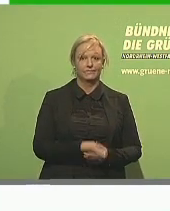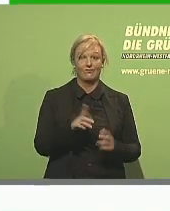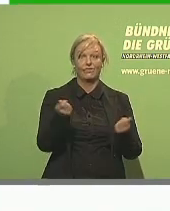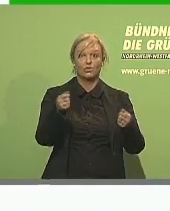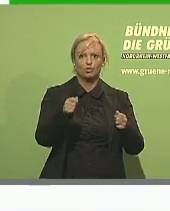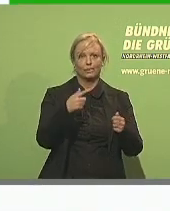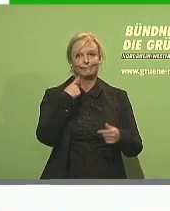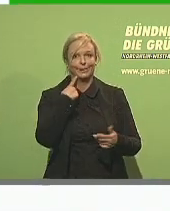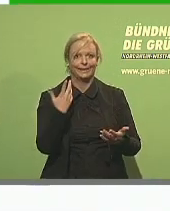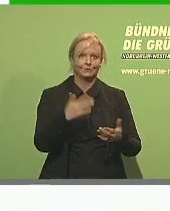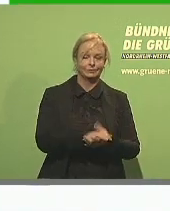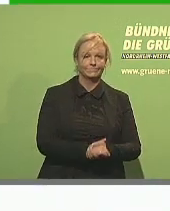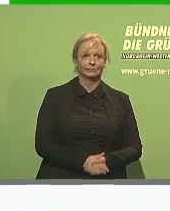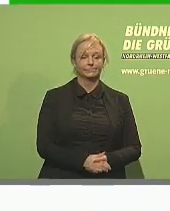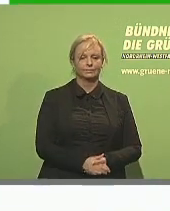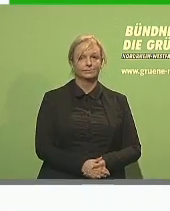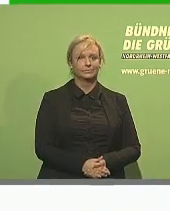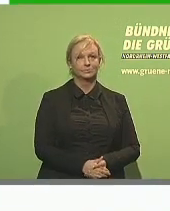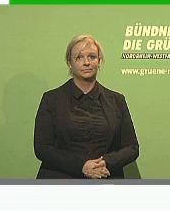worden ist.